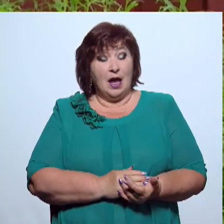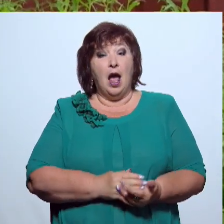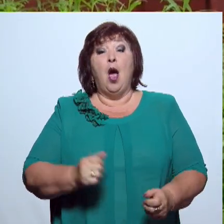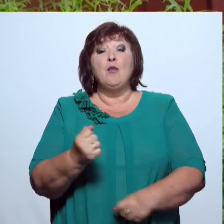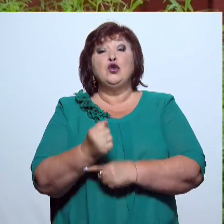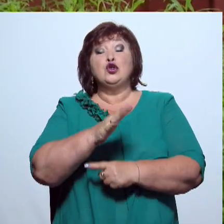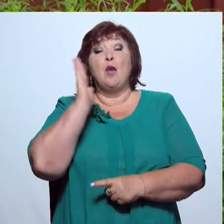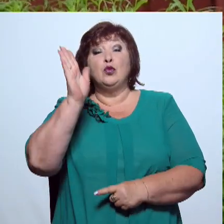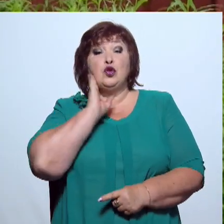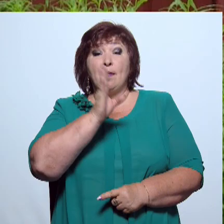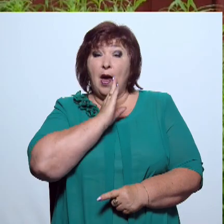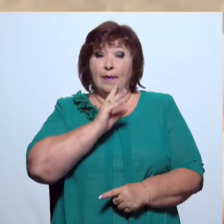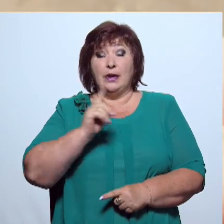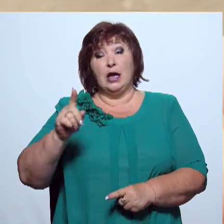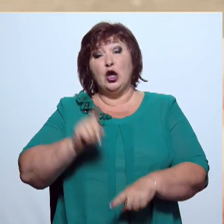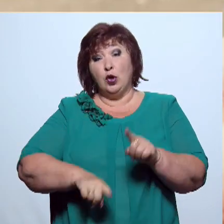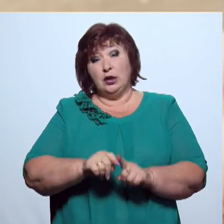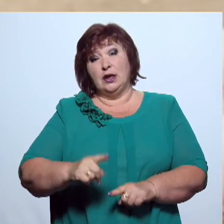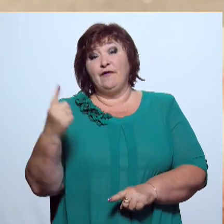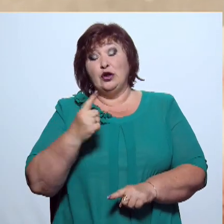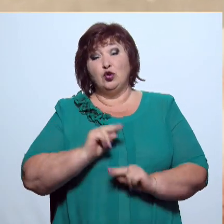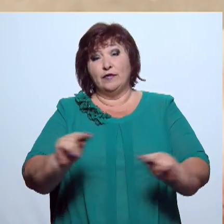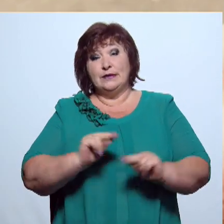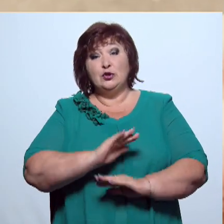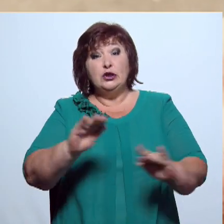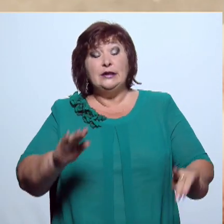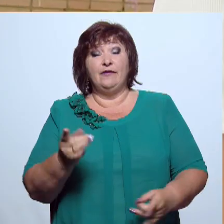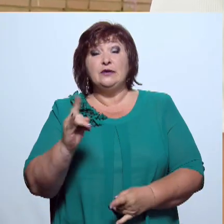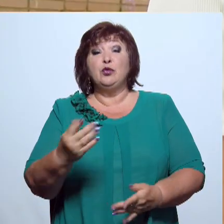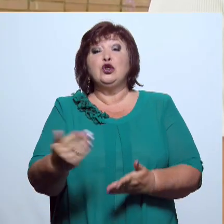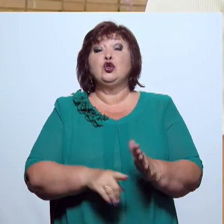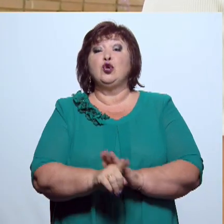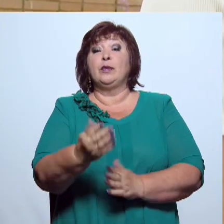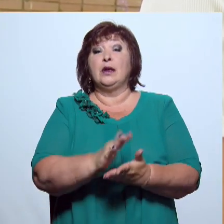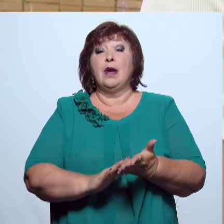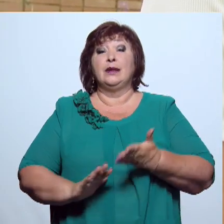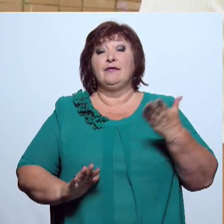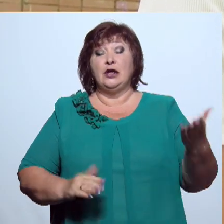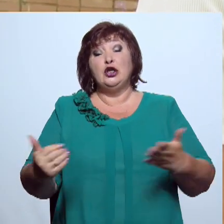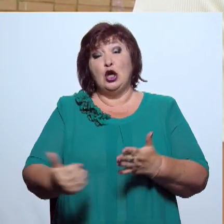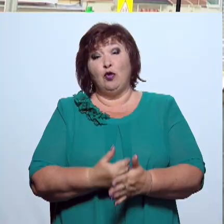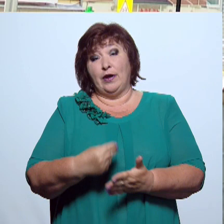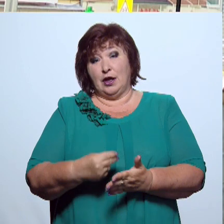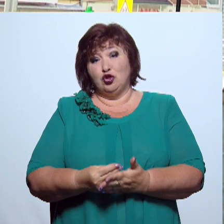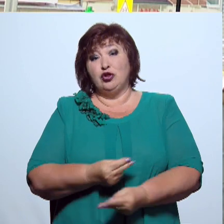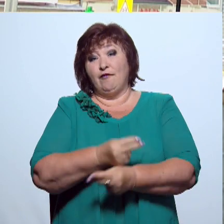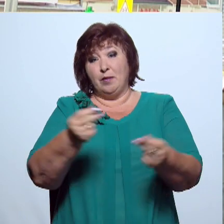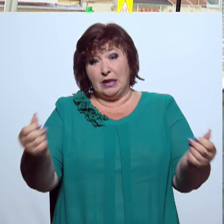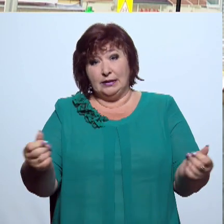Поддержка будущих мам и родителей в одиночку воспитывающих детей. В республике начали принимать заявления на новые денежные выплаты.